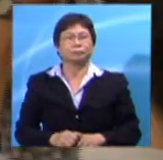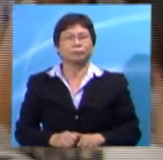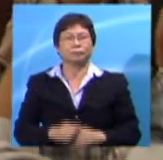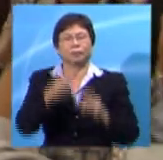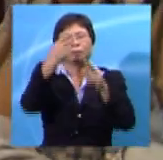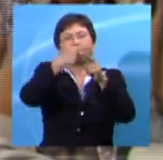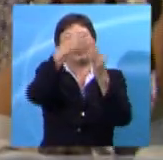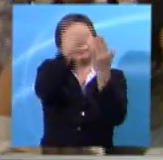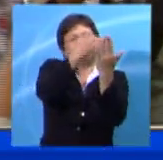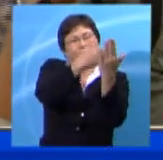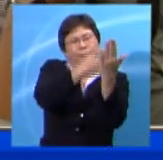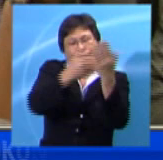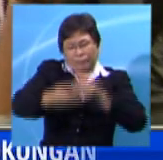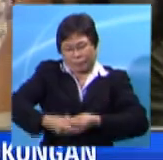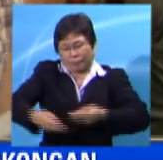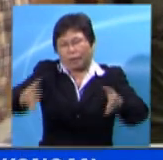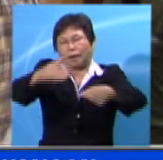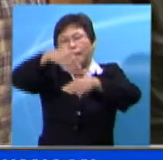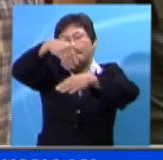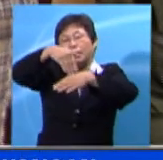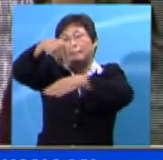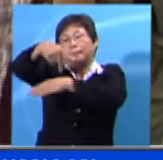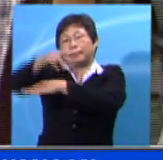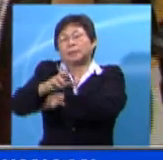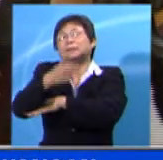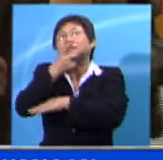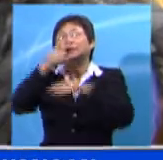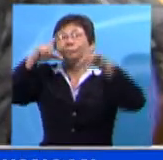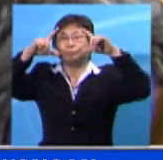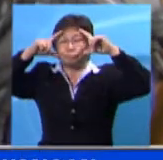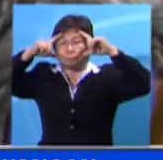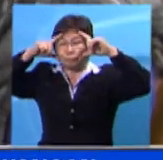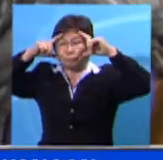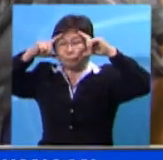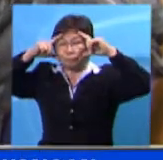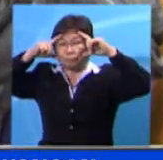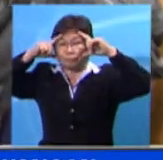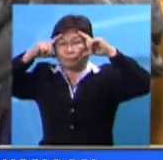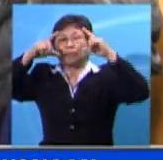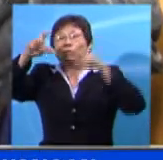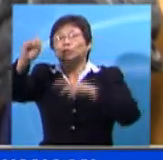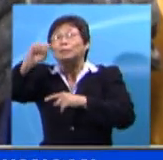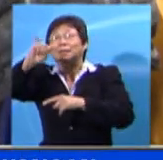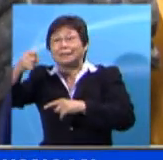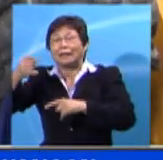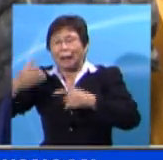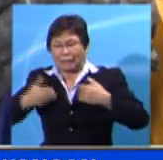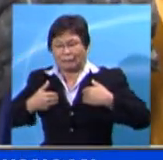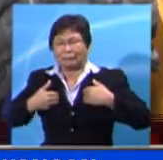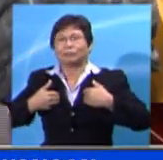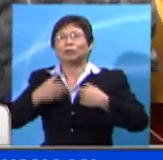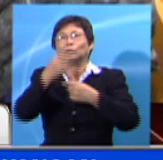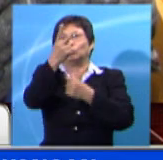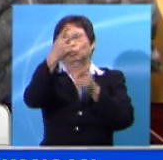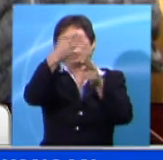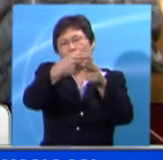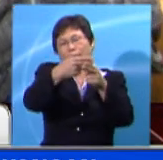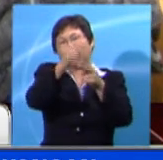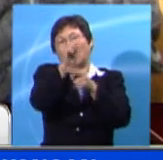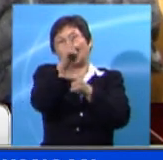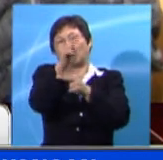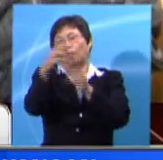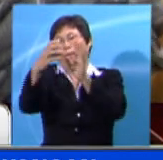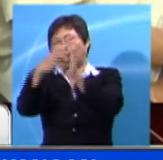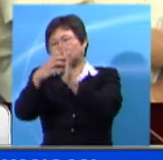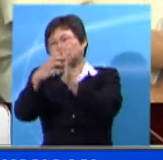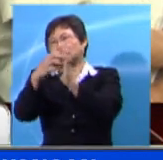senarai nama yang diedarkan pada sidang media Datin serri Dr Wan Azizah di Subang Jaya turut mengandungi dua nama Adun pas